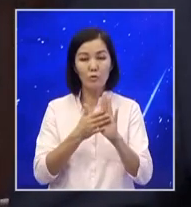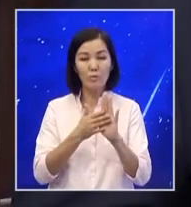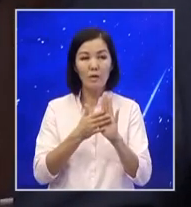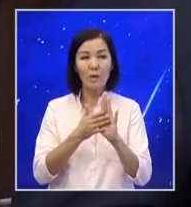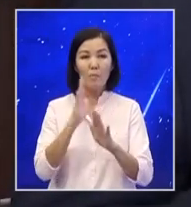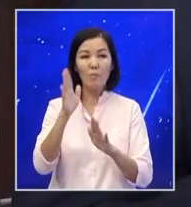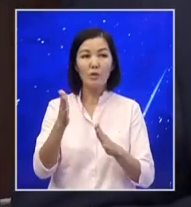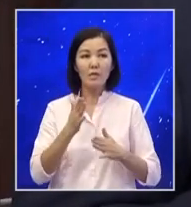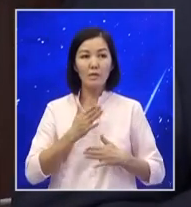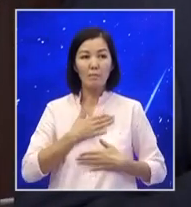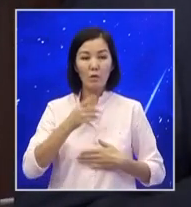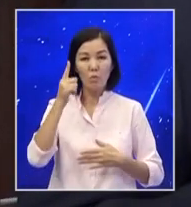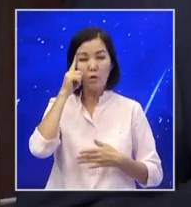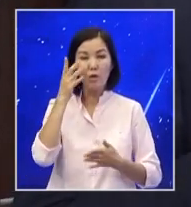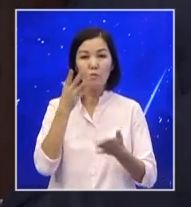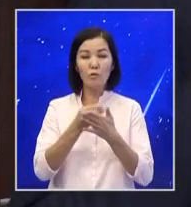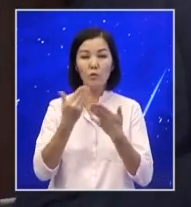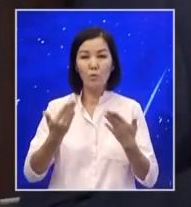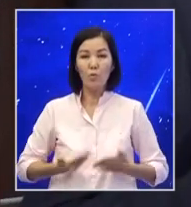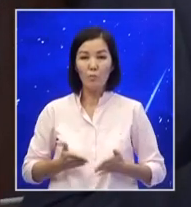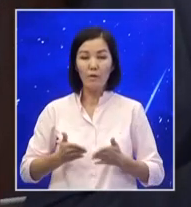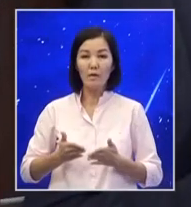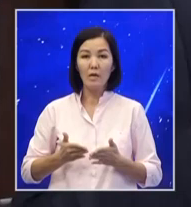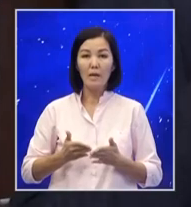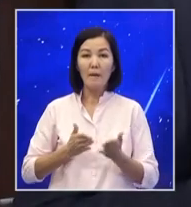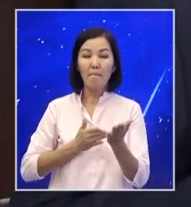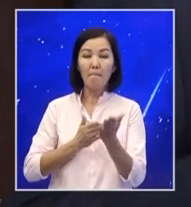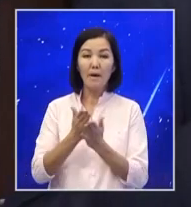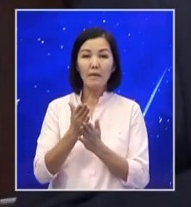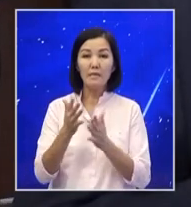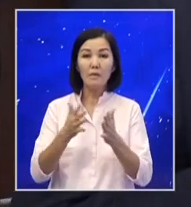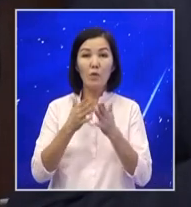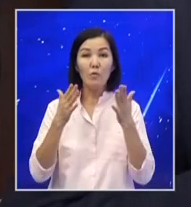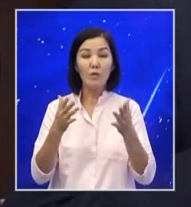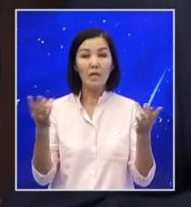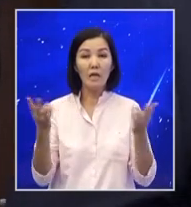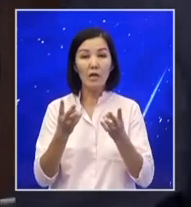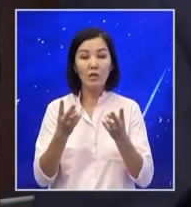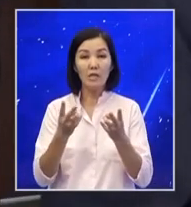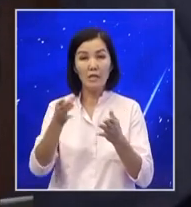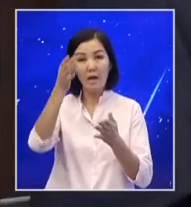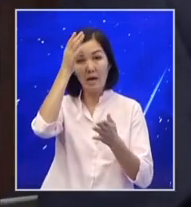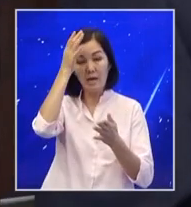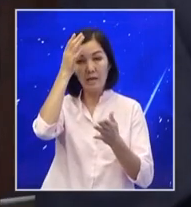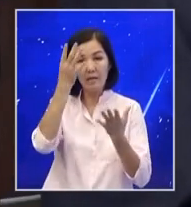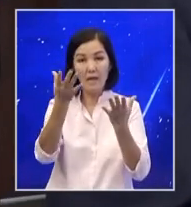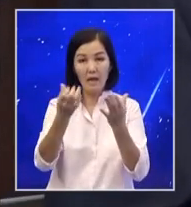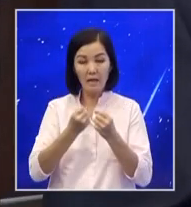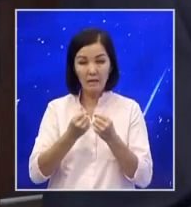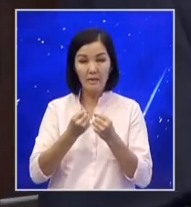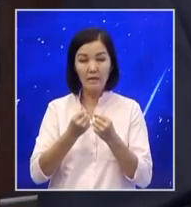мен ойлайым, өзінің өмір жолында, болашақ багажына үлкен қажетті дүниелерді бүгін